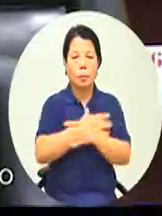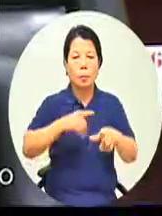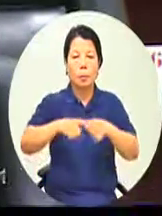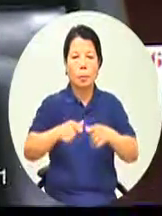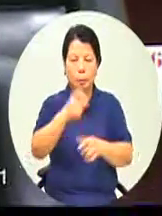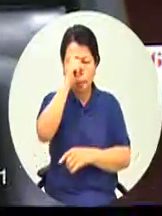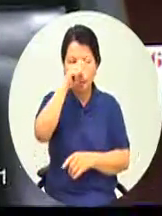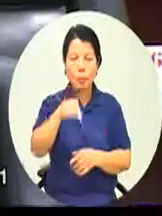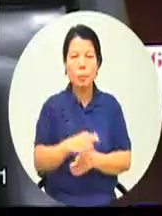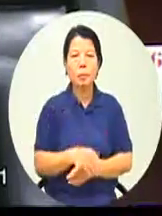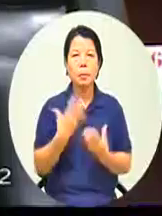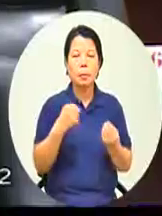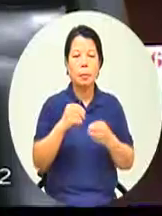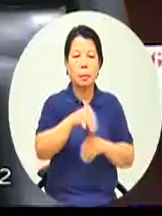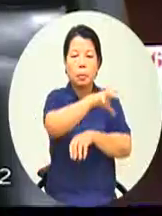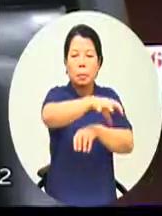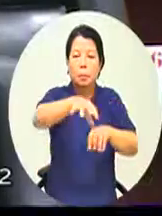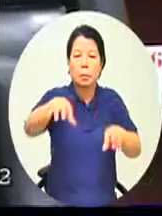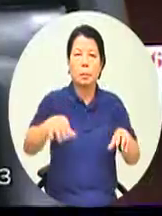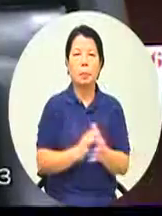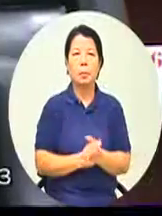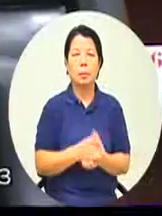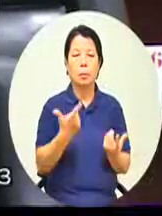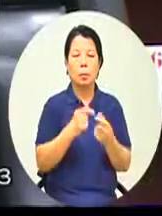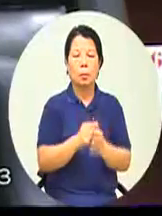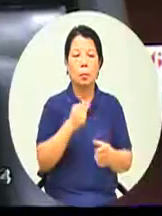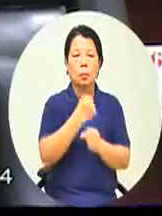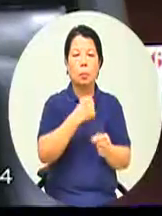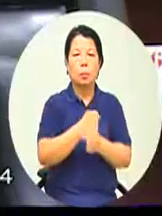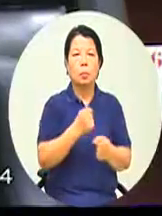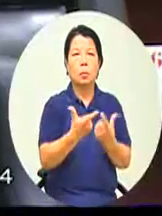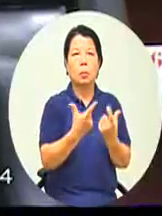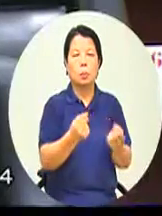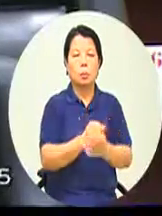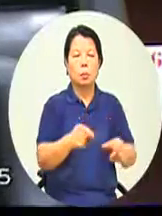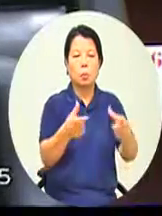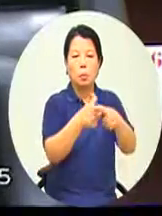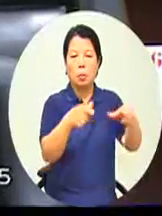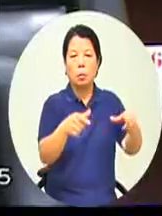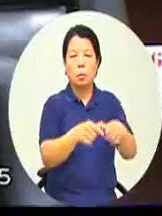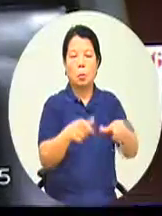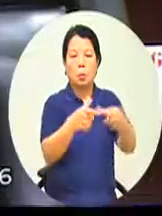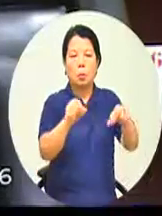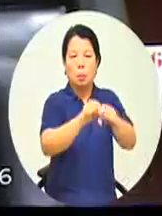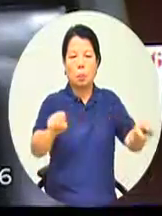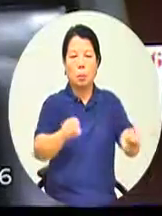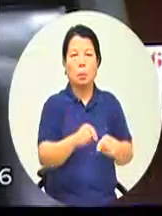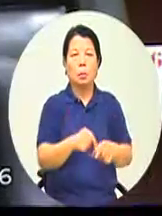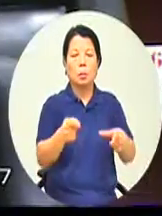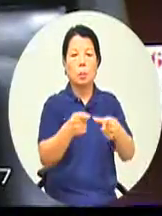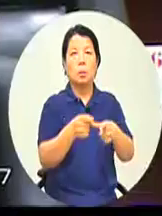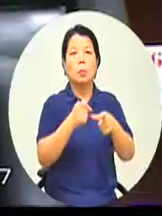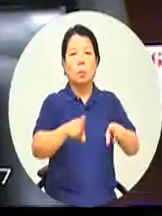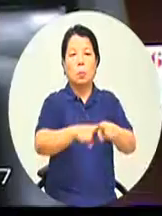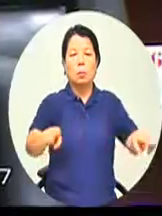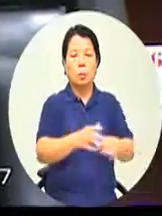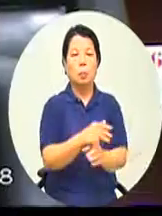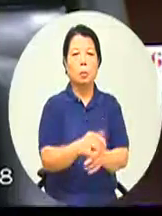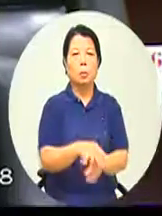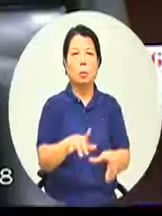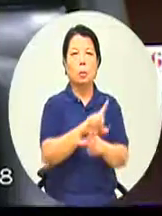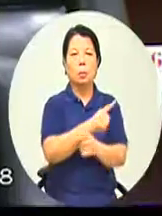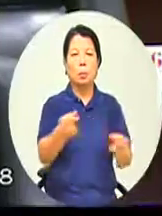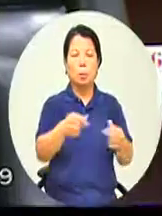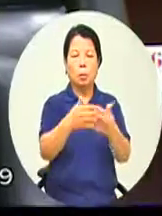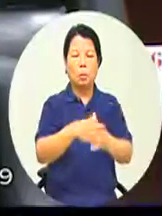哦能够在地理位置上能够做到高高平等，让高雄市区的这个幼儿园的